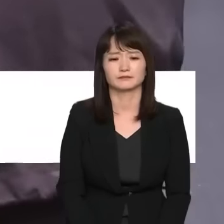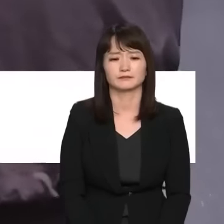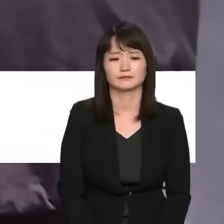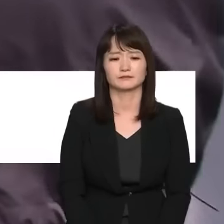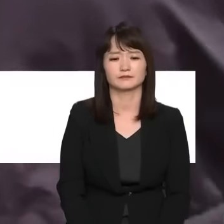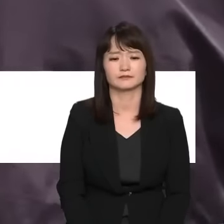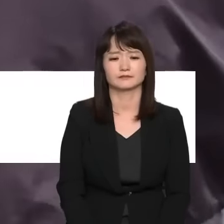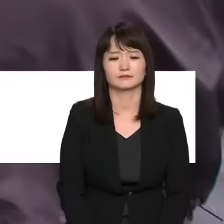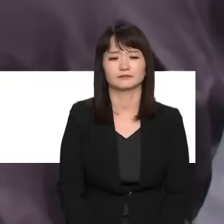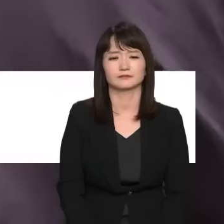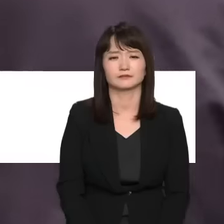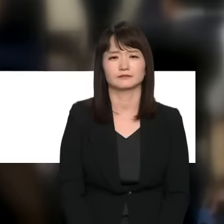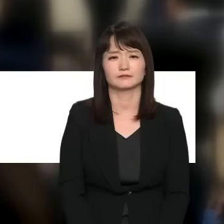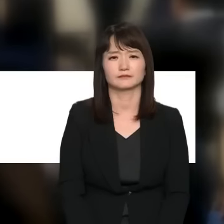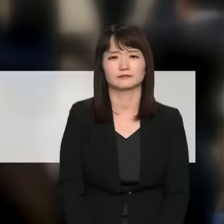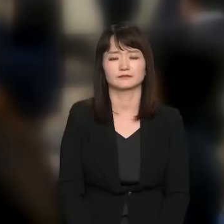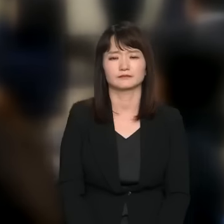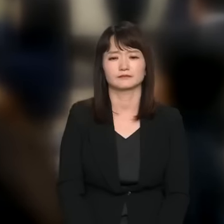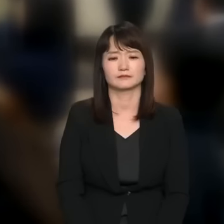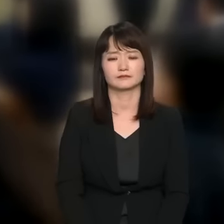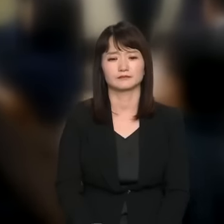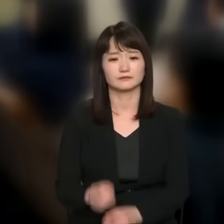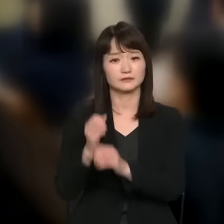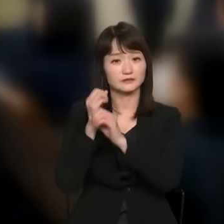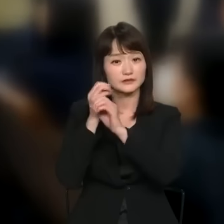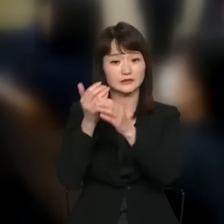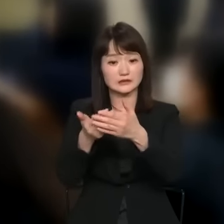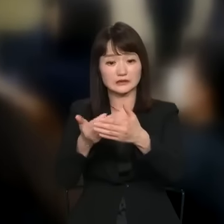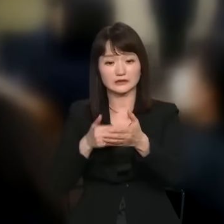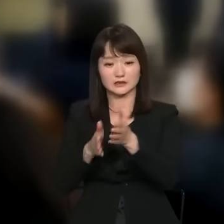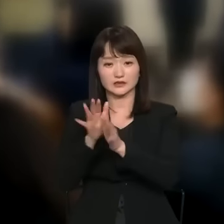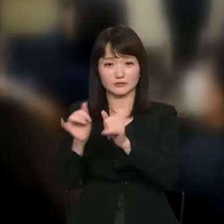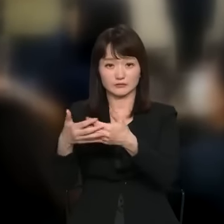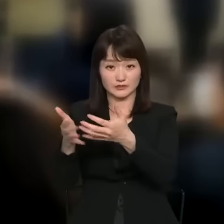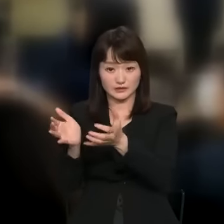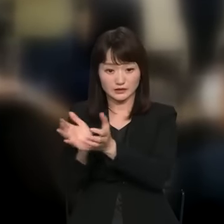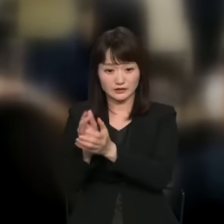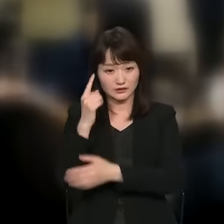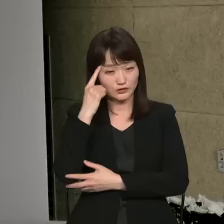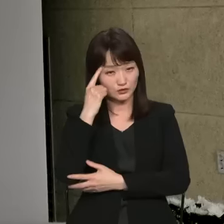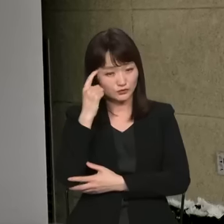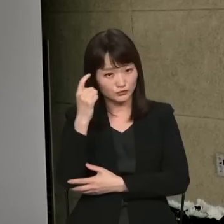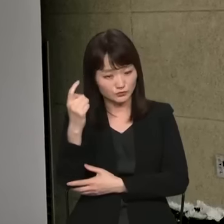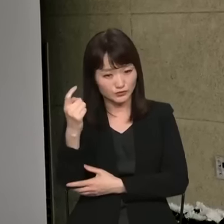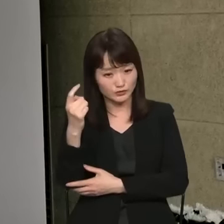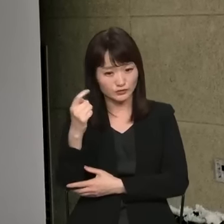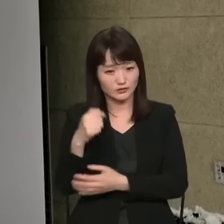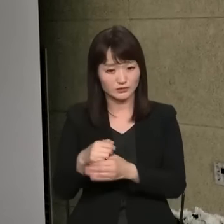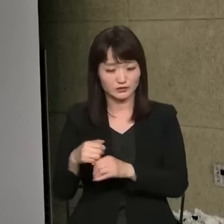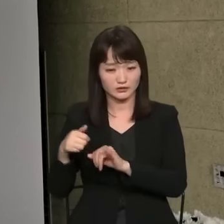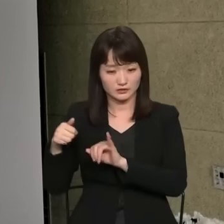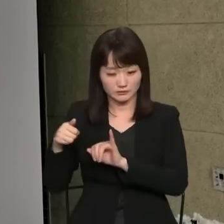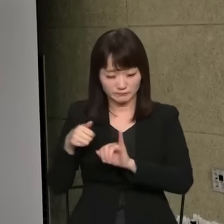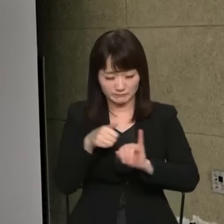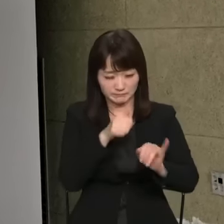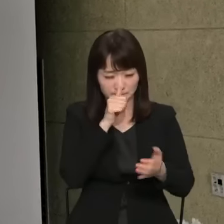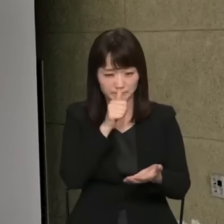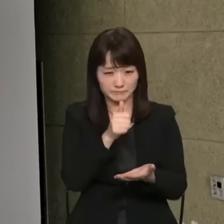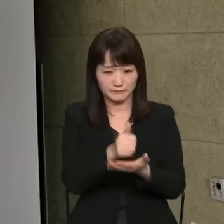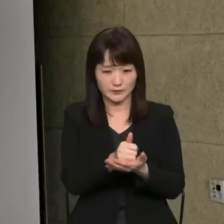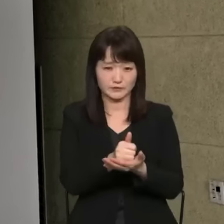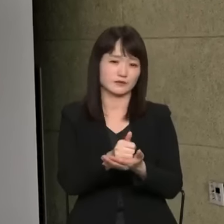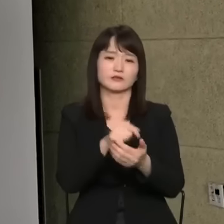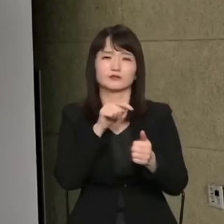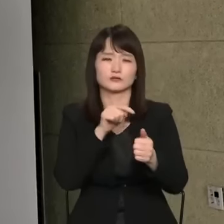아유 내 새끼 어떡해. 장례식에 앞서 시민단체는 추모식을 열고 스토킹 범죄 대책을 촉구하기도